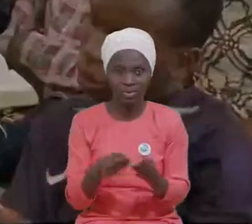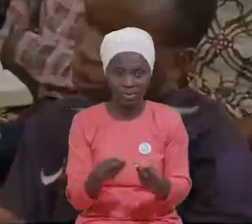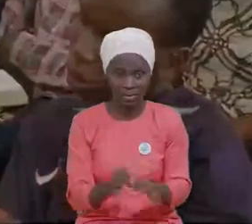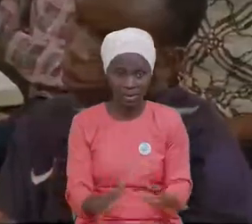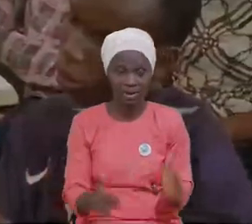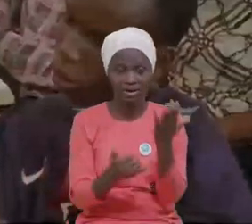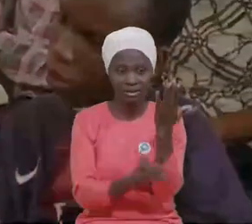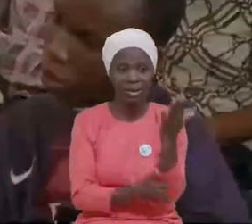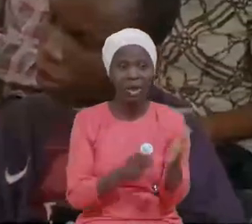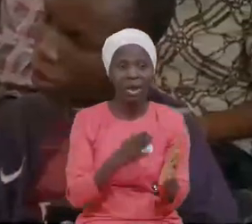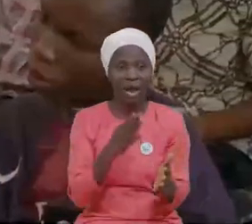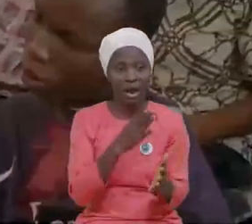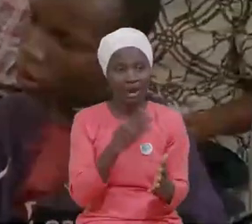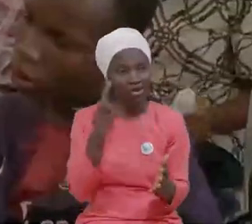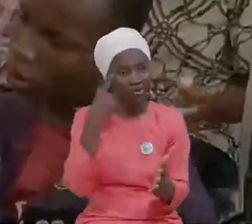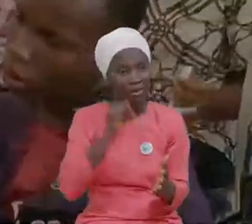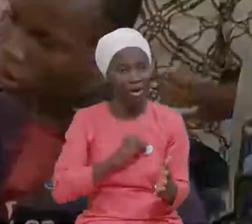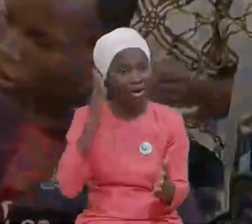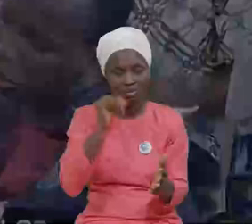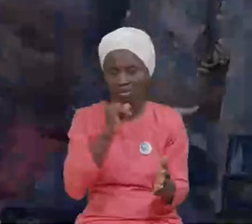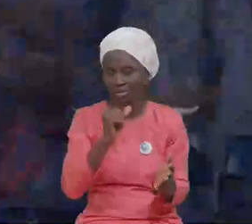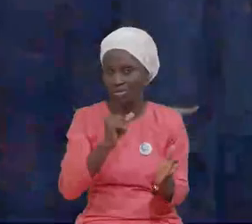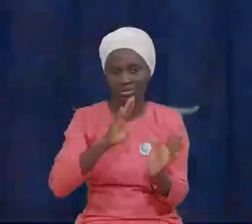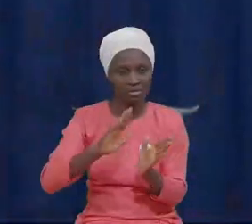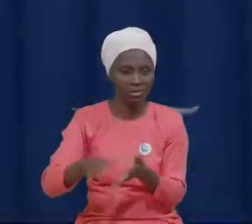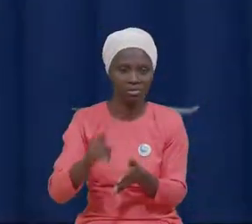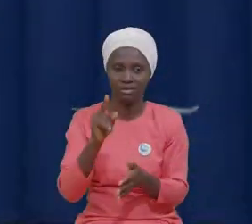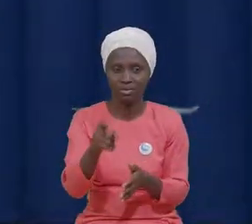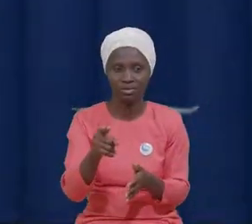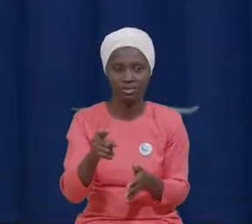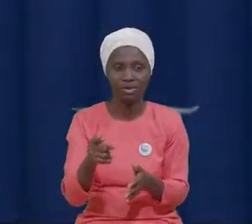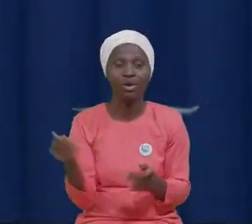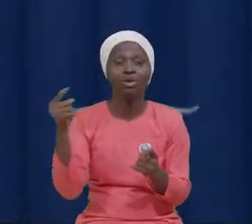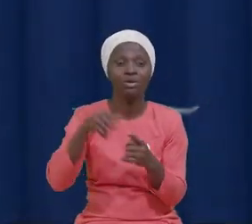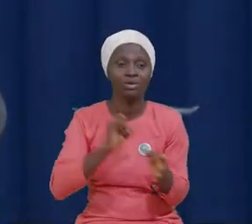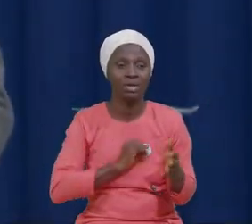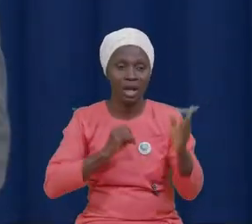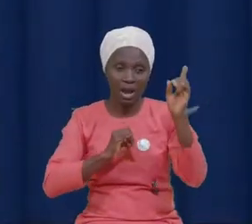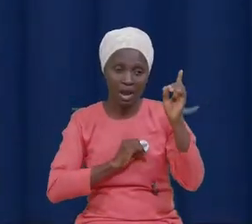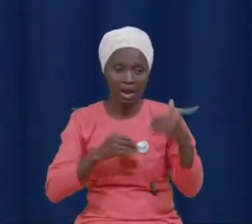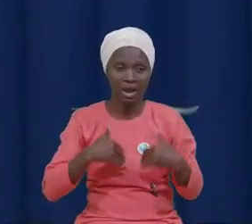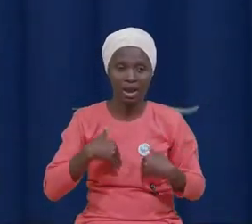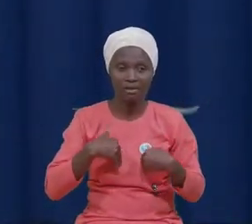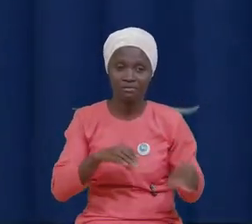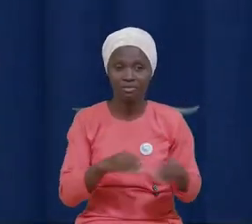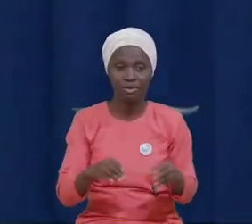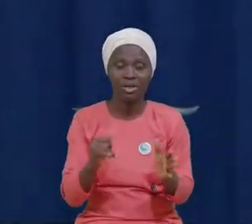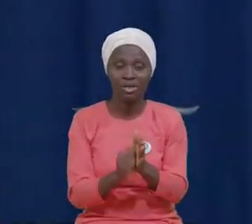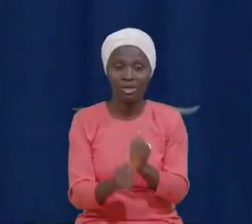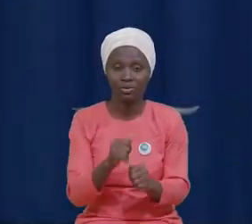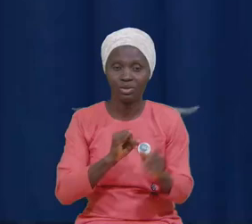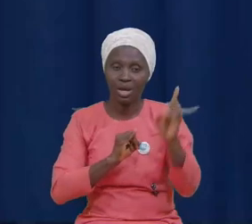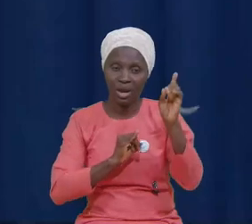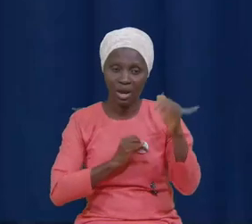Et je te ramènerai dans ce pays. Car je ne t'abandonnerai point que je n'ai exécuté ce que je te